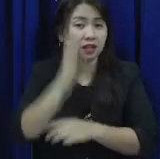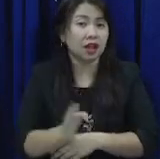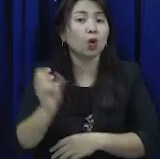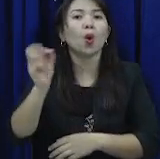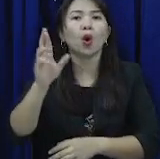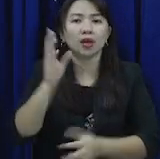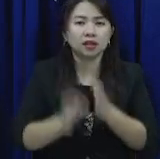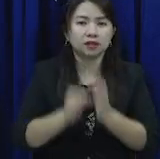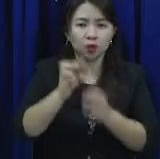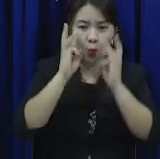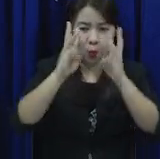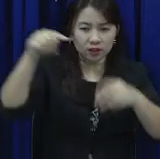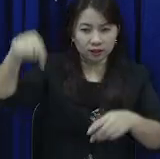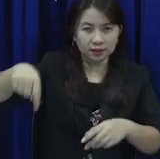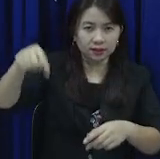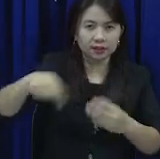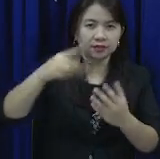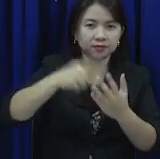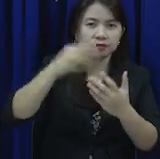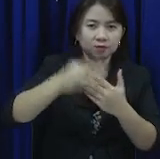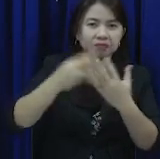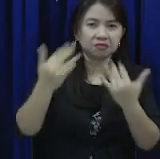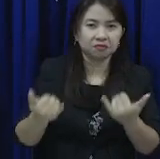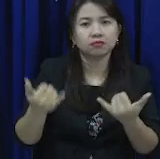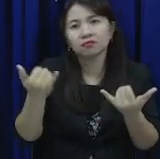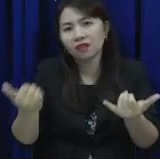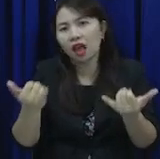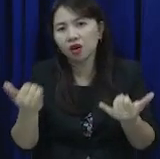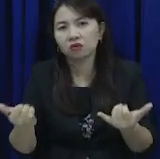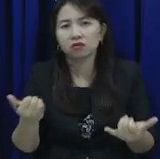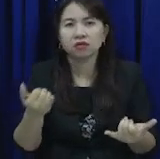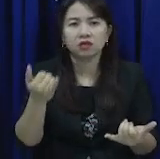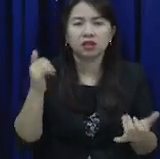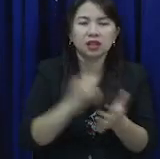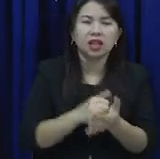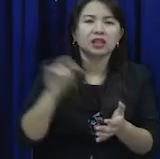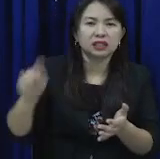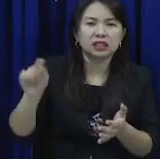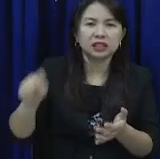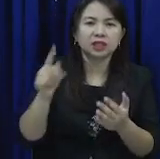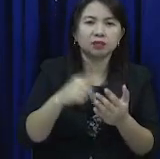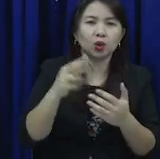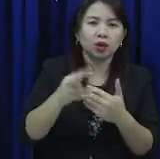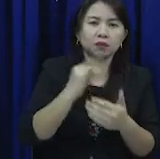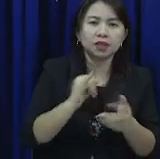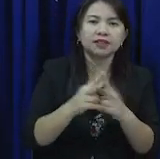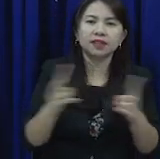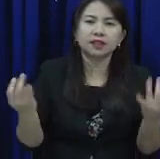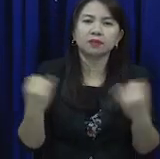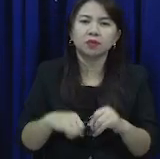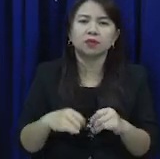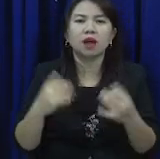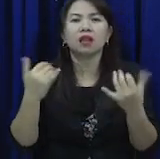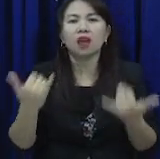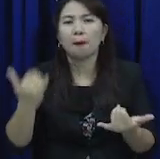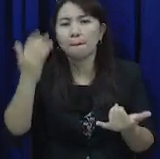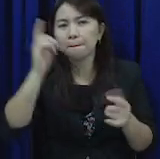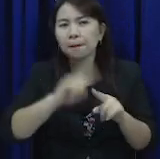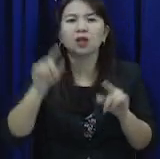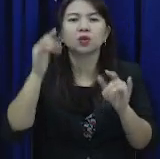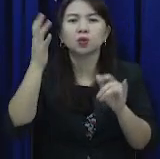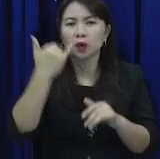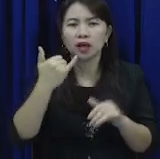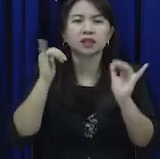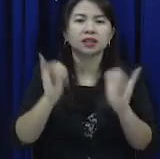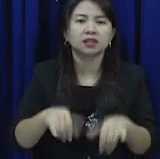Ito na nga lang sana yung mga pant tabla pero nami-miss it mo ilang lang tayong viewers ngayon dito Nasan yung maraming young people you see